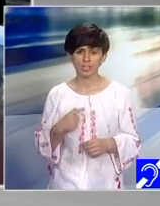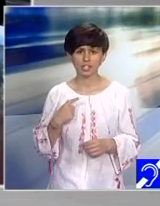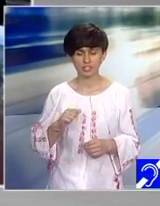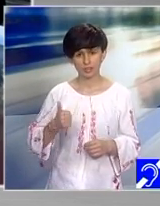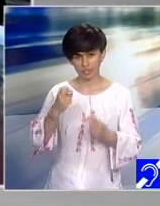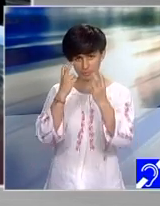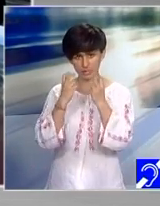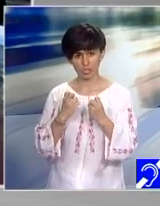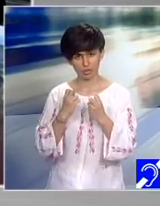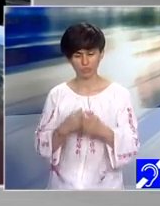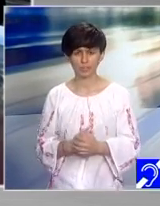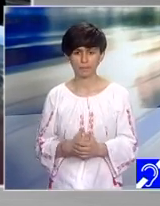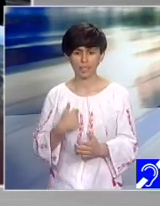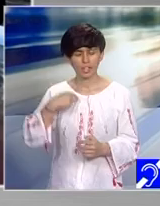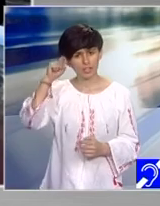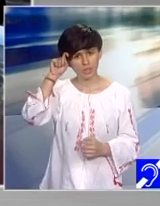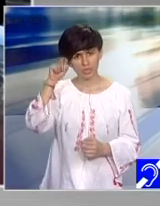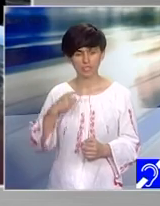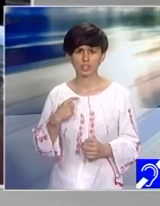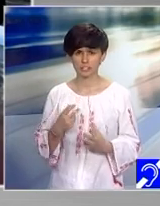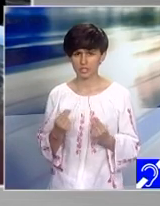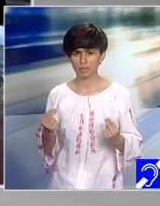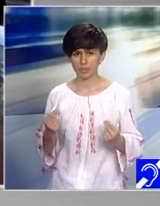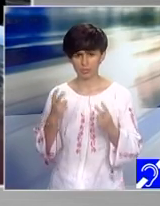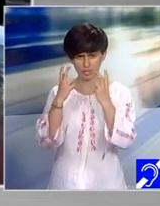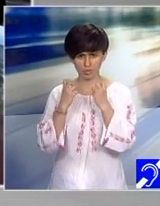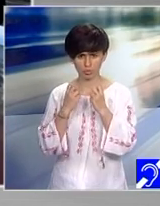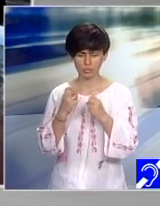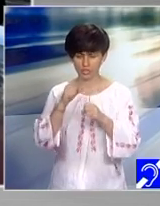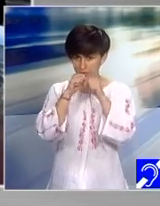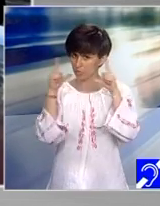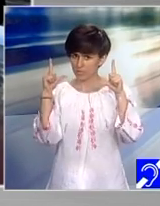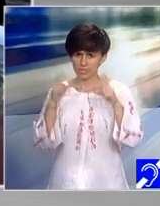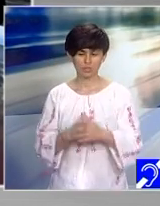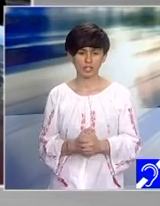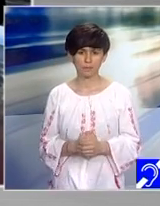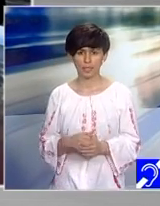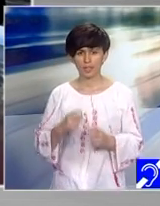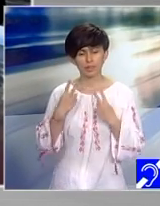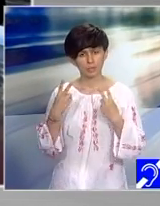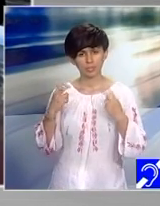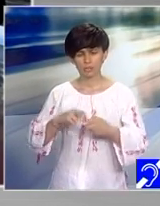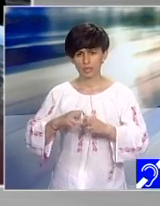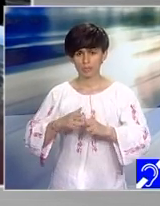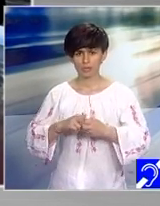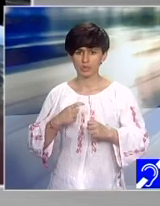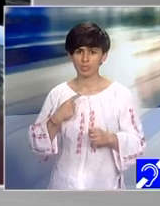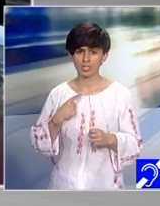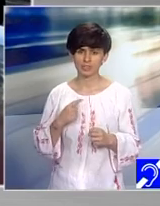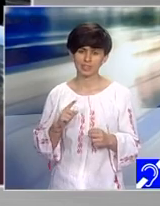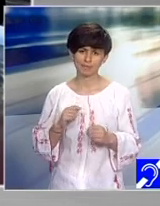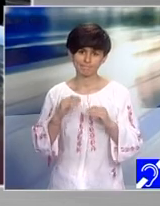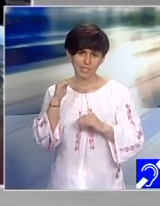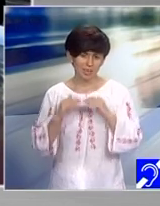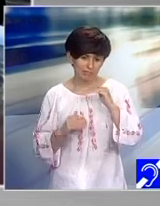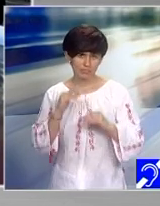cred că sunt câteva concluzii care sunt un pic surprinzătoare și neintuitive. Cum ar fi faptul că principala problemă e cea de inechitate.